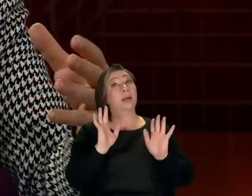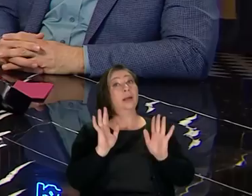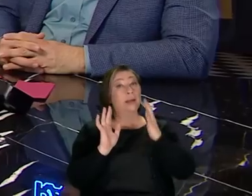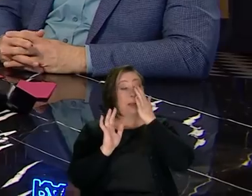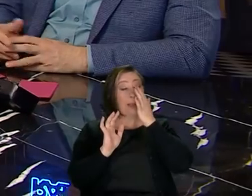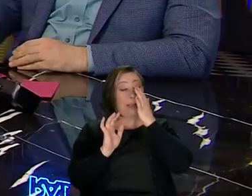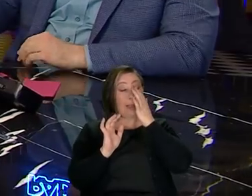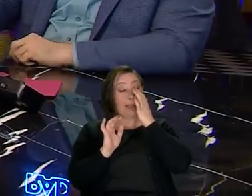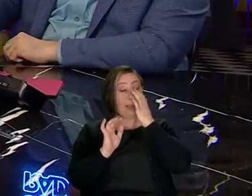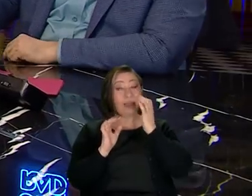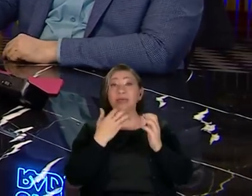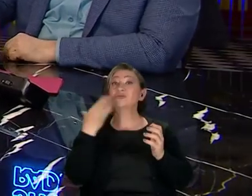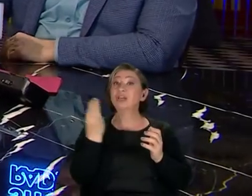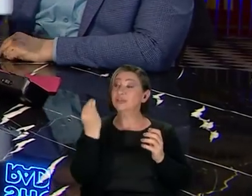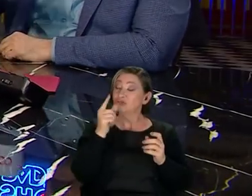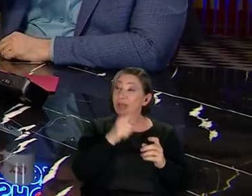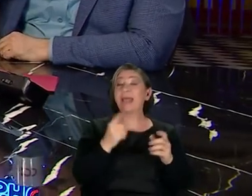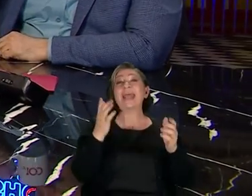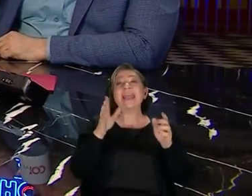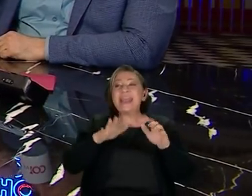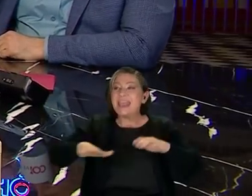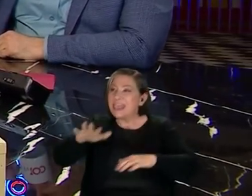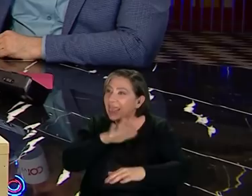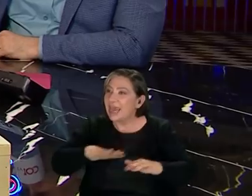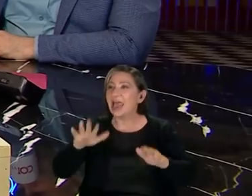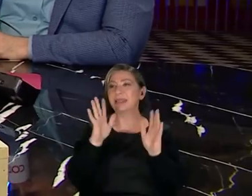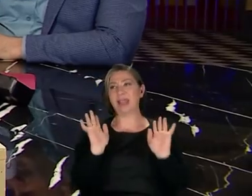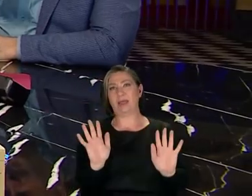Çünkü gençler genelde